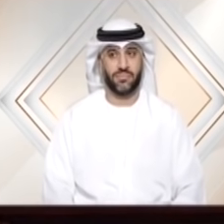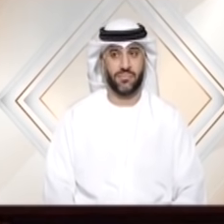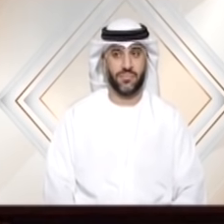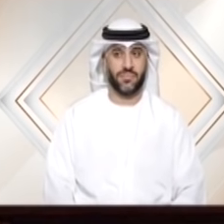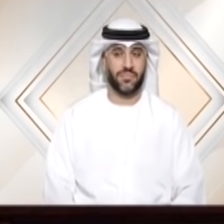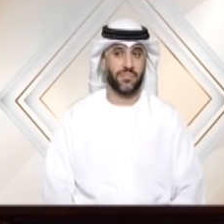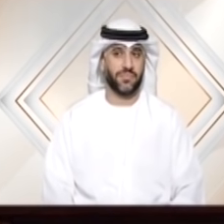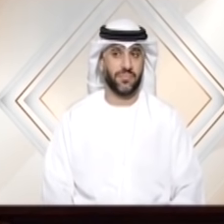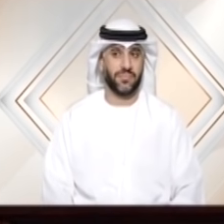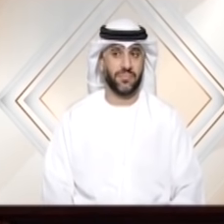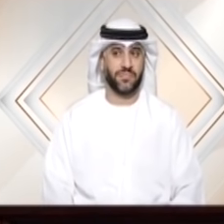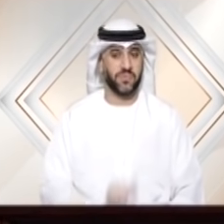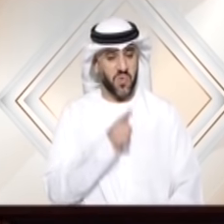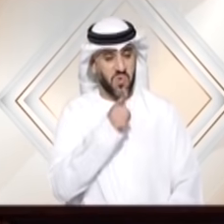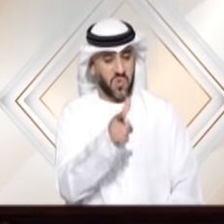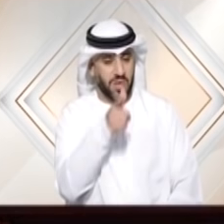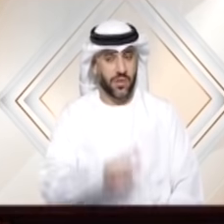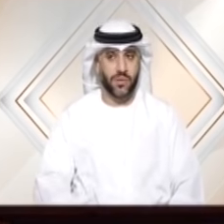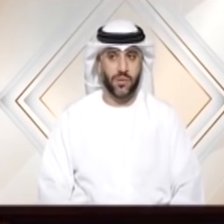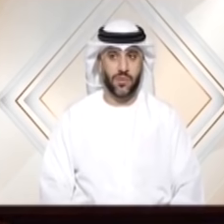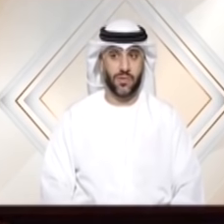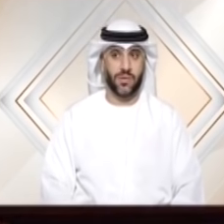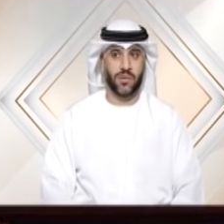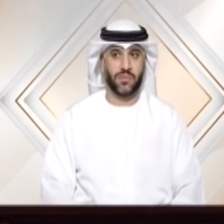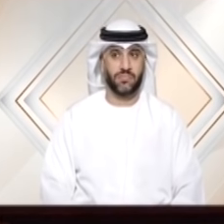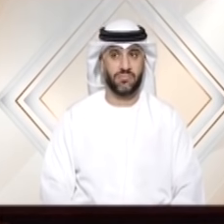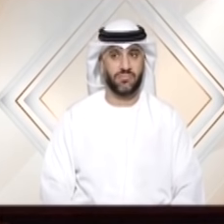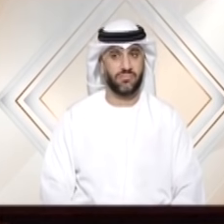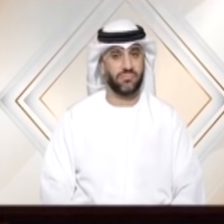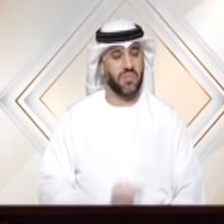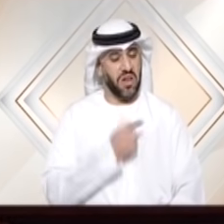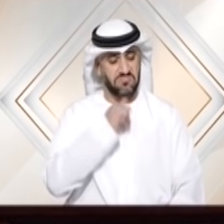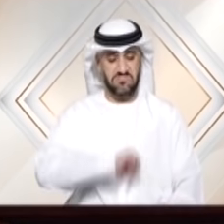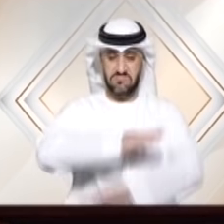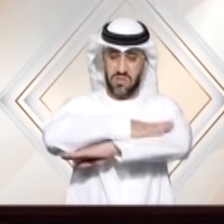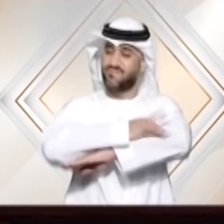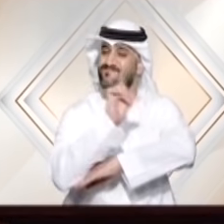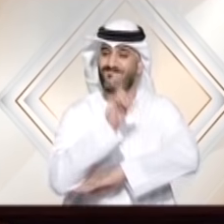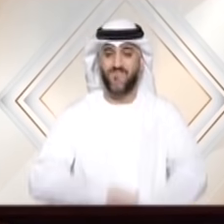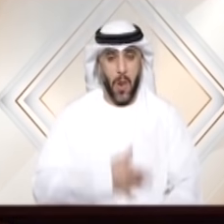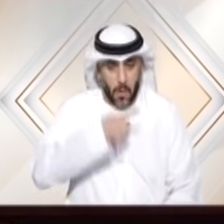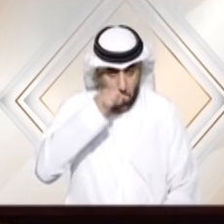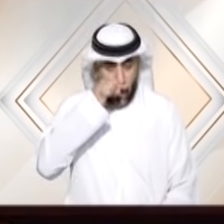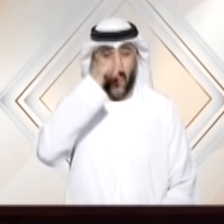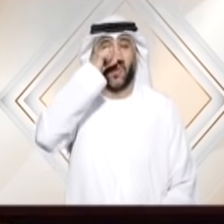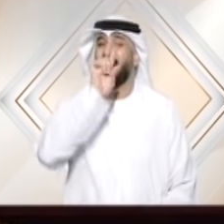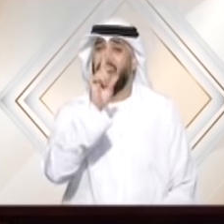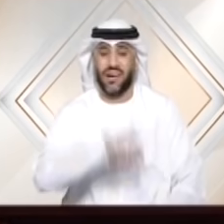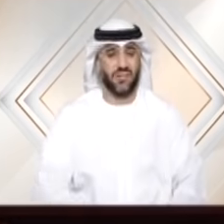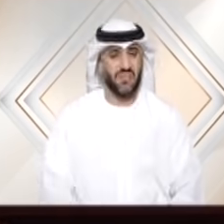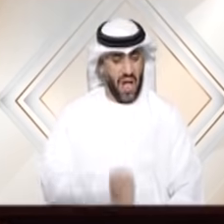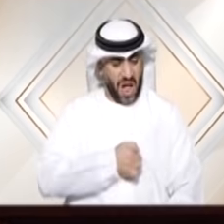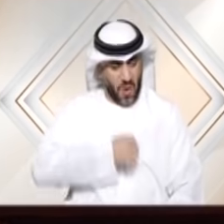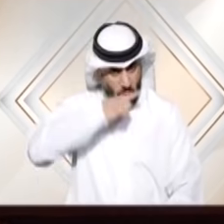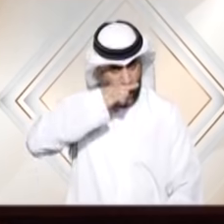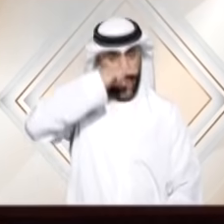ما ليه أمدح نفسي وسيم خليه يولي، بس أكره أطلع بالإعلام مثالي، أكره ما أتكلم عن حياتي، أكره ما أتكلم